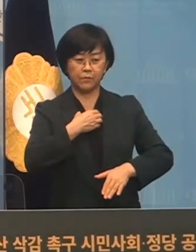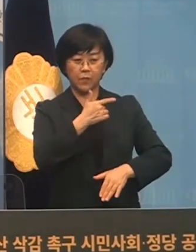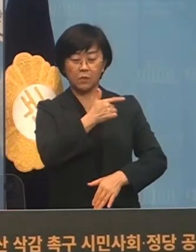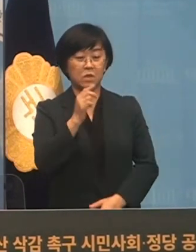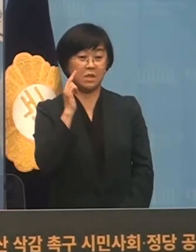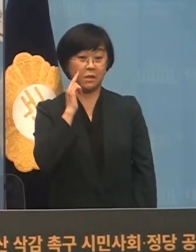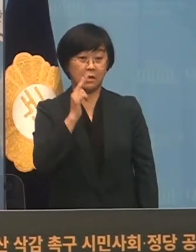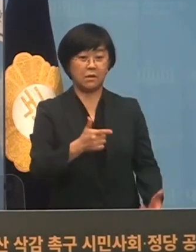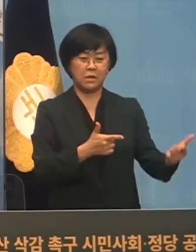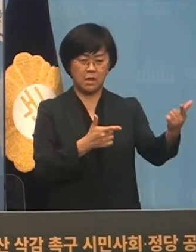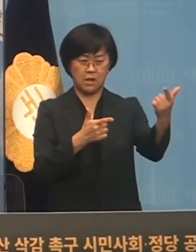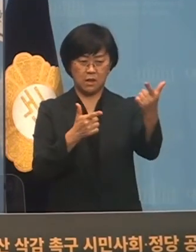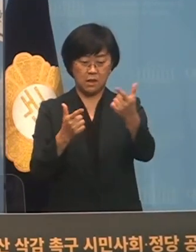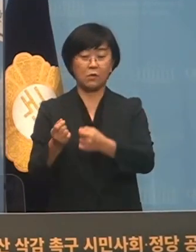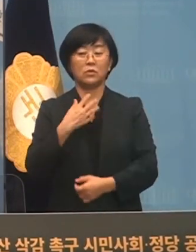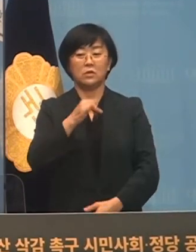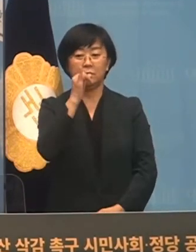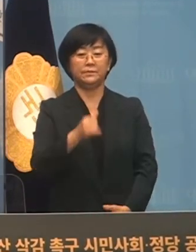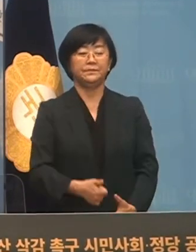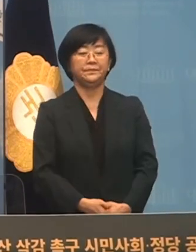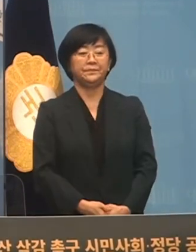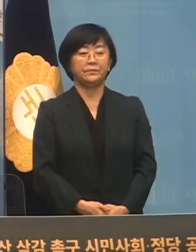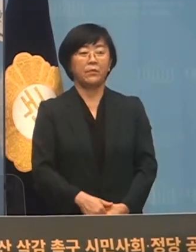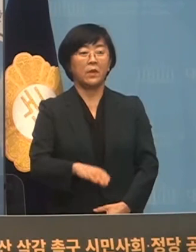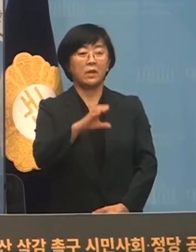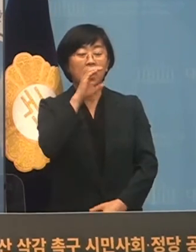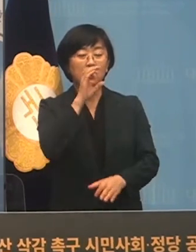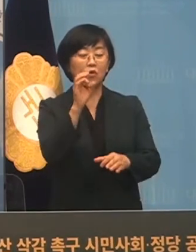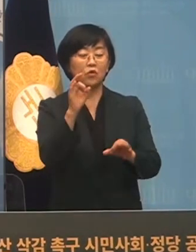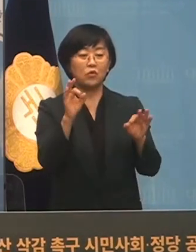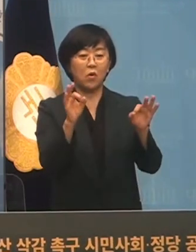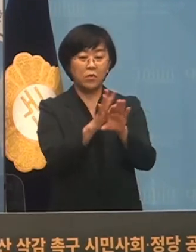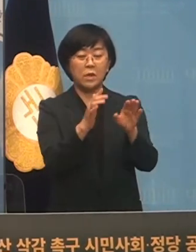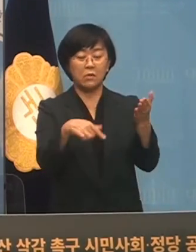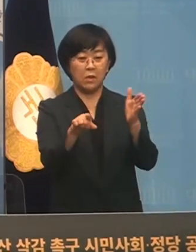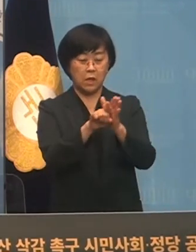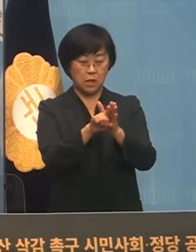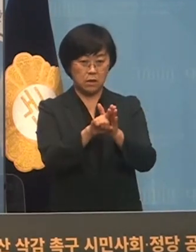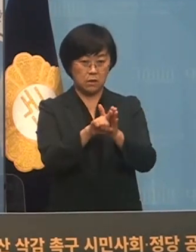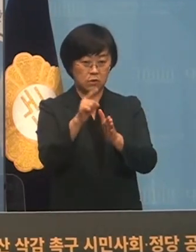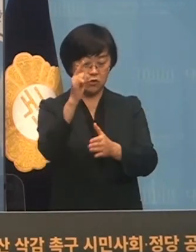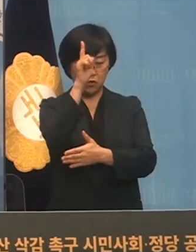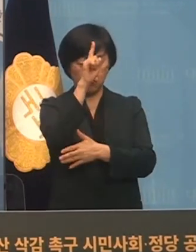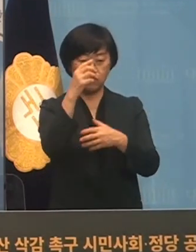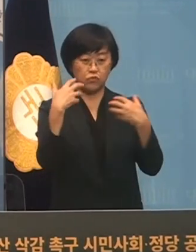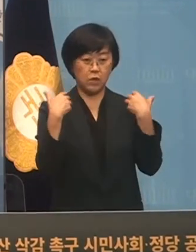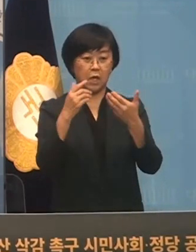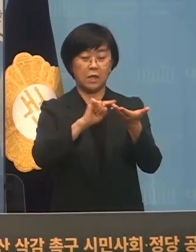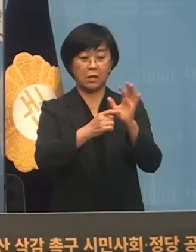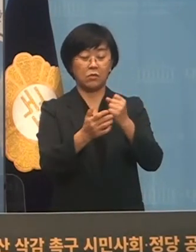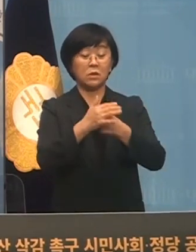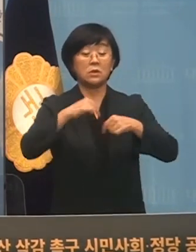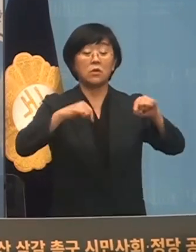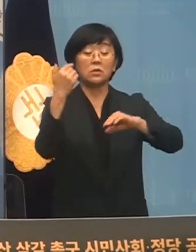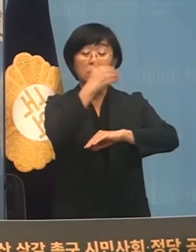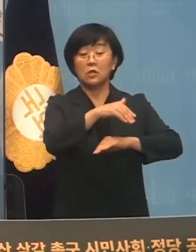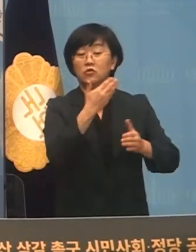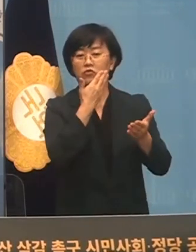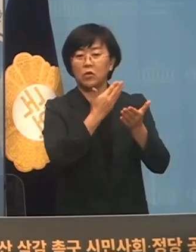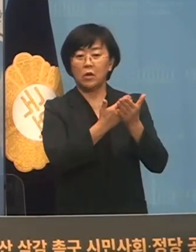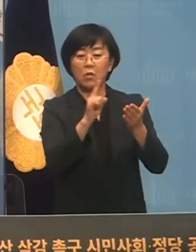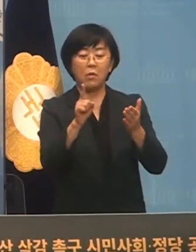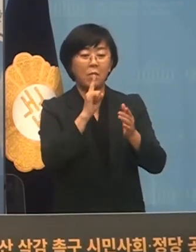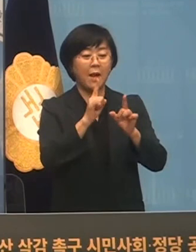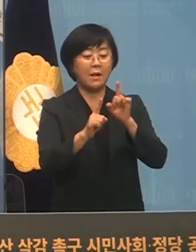심각하다는 거 다 아실 것 같습니다. 탄소 중립을 정부가 얘기하고 있습니다. 이런 정책에 있어 가장 중요한 것은